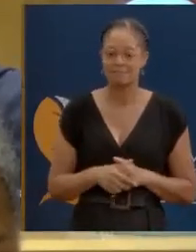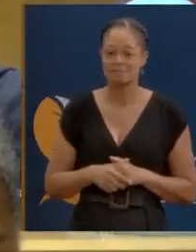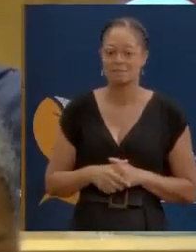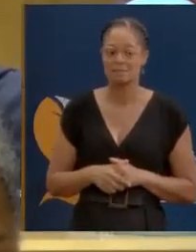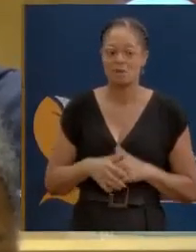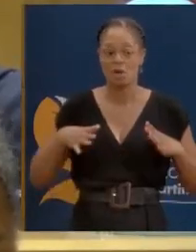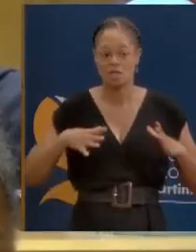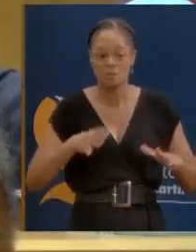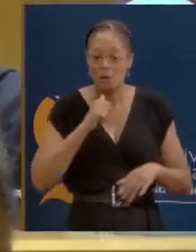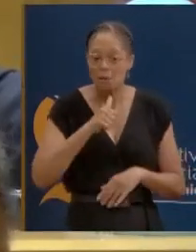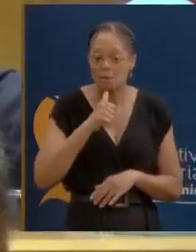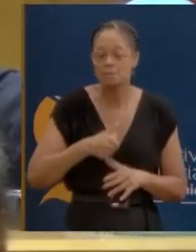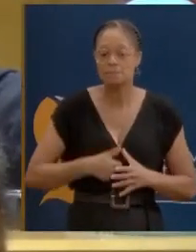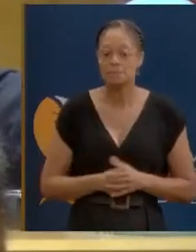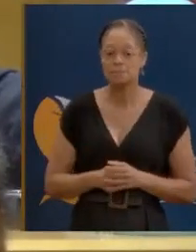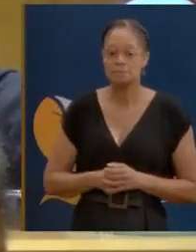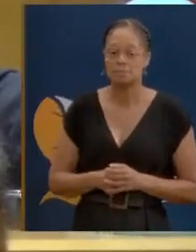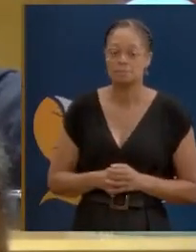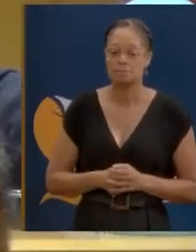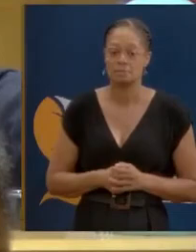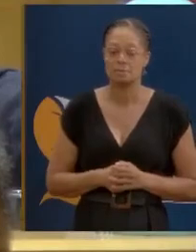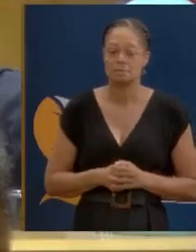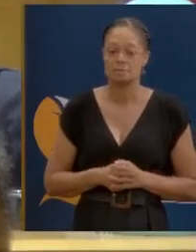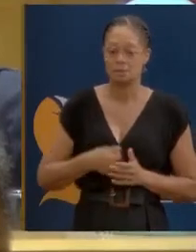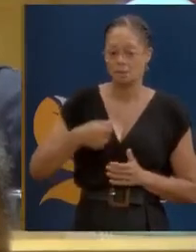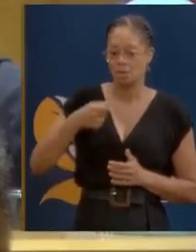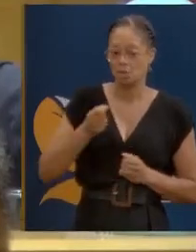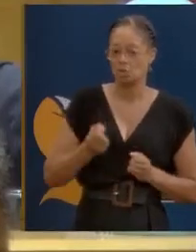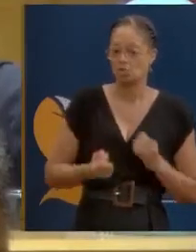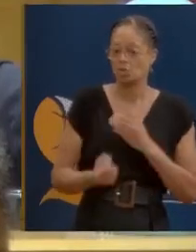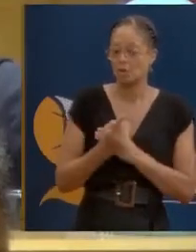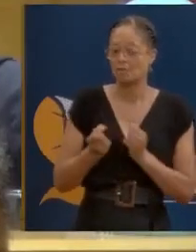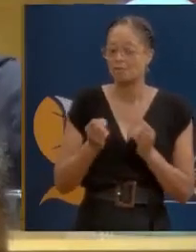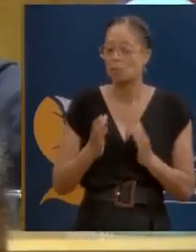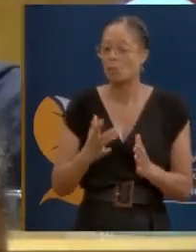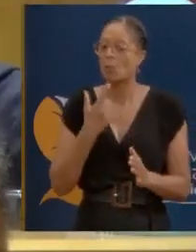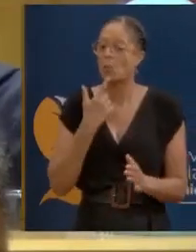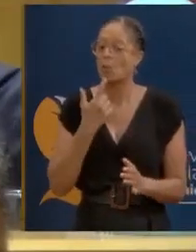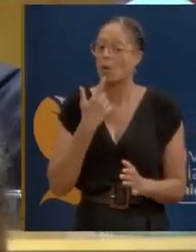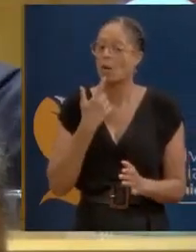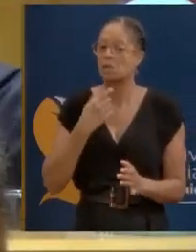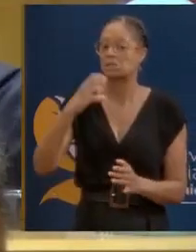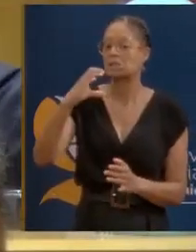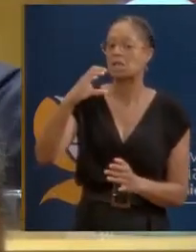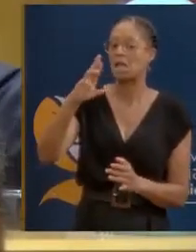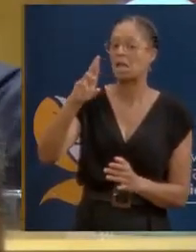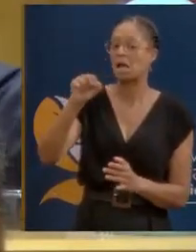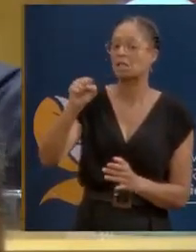Aucun engagement. La seule décision qu'ils ont prise, c'est d'envoyer des CRS ici.